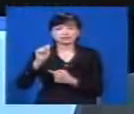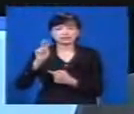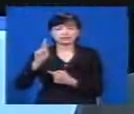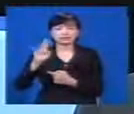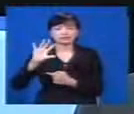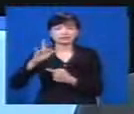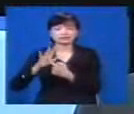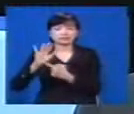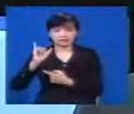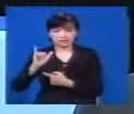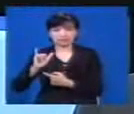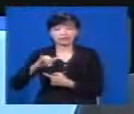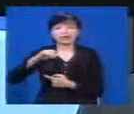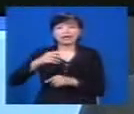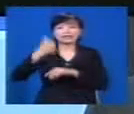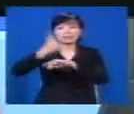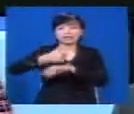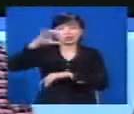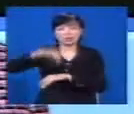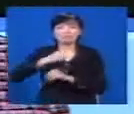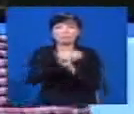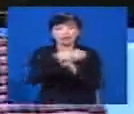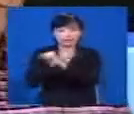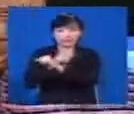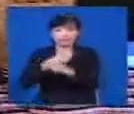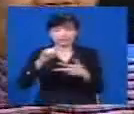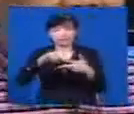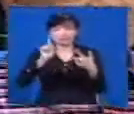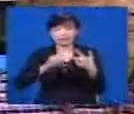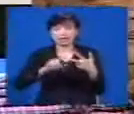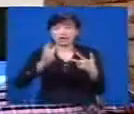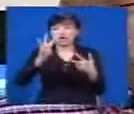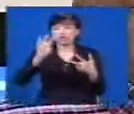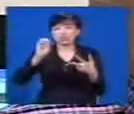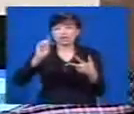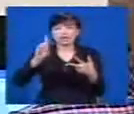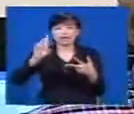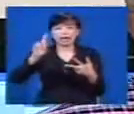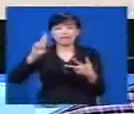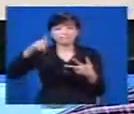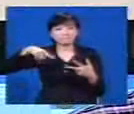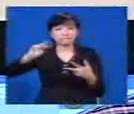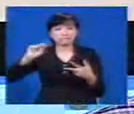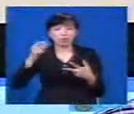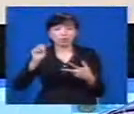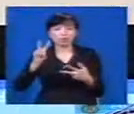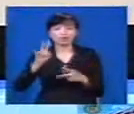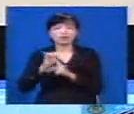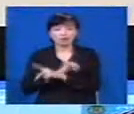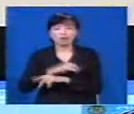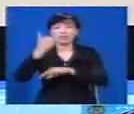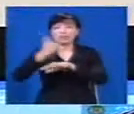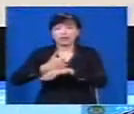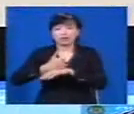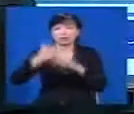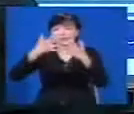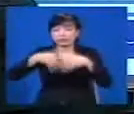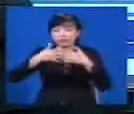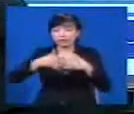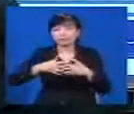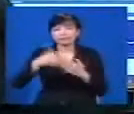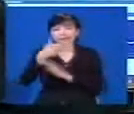องกันและบรรเทาสาธารณภัยนะครับท่านถัดมาครับคุณวีรพงษ์ชัยเพิ่มผู้อำนวยการการนิคมอุตสาหกรรมแห่งประเทศไทยสวัสดี